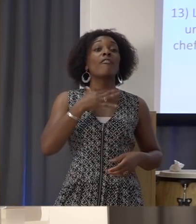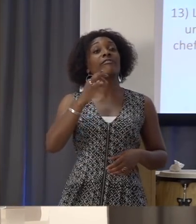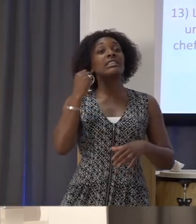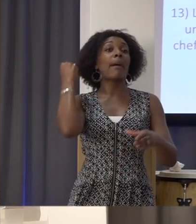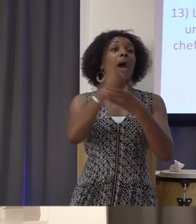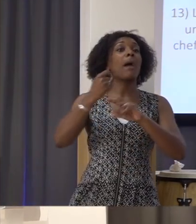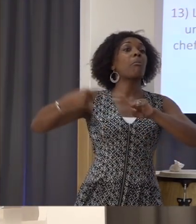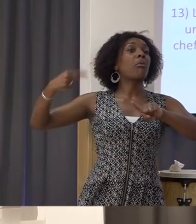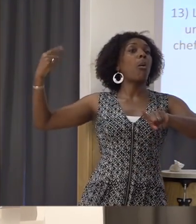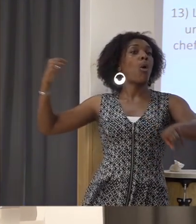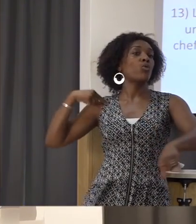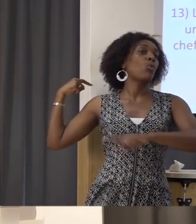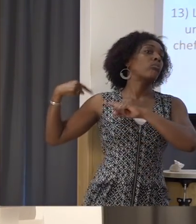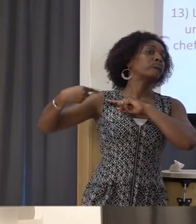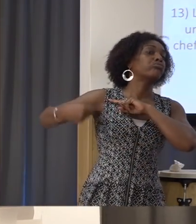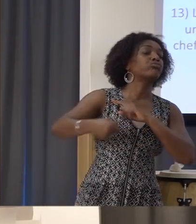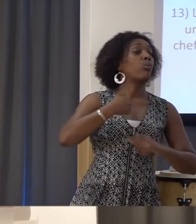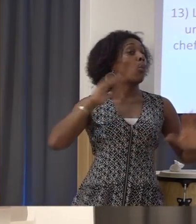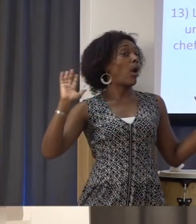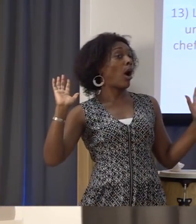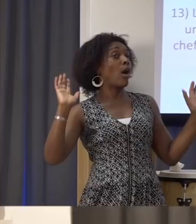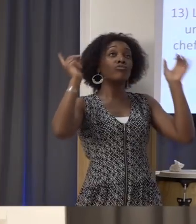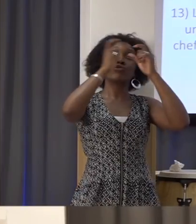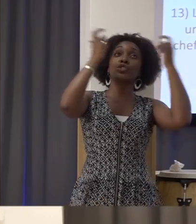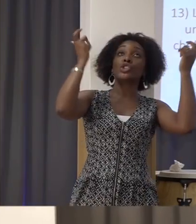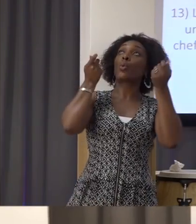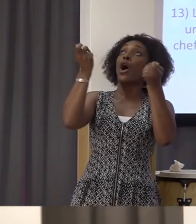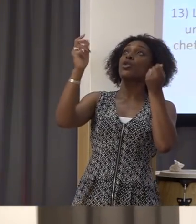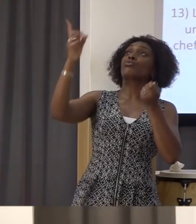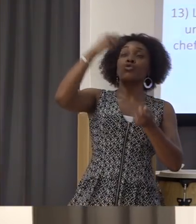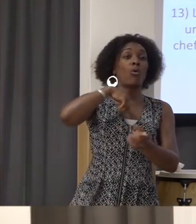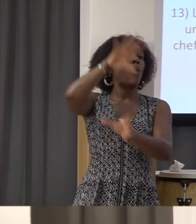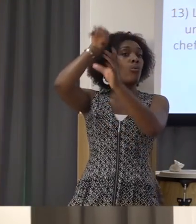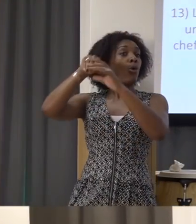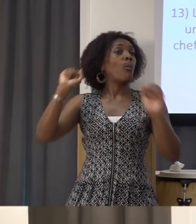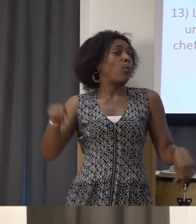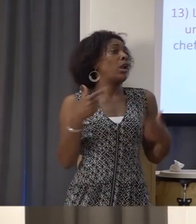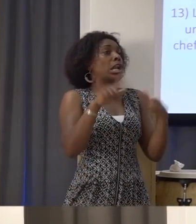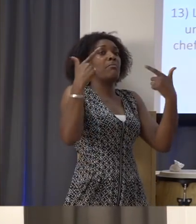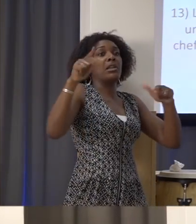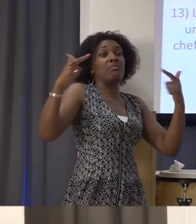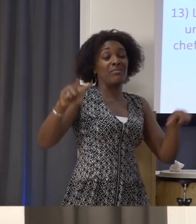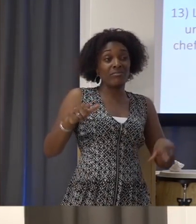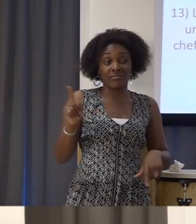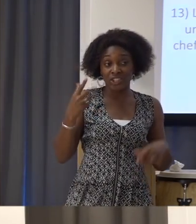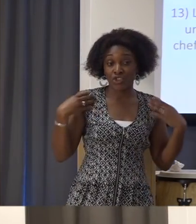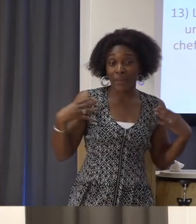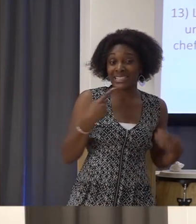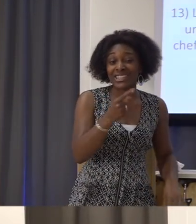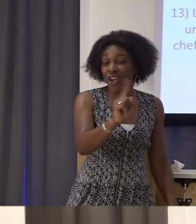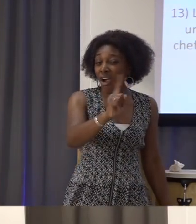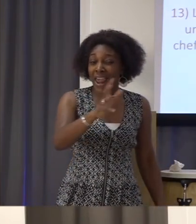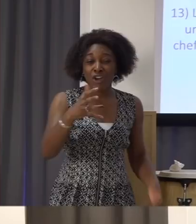d'Abraham. Et à ce titre, voilà, le royaume des cieux nous est accordé et tout est permis. Et il dit non, non, non, non, la cognée est